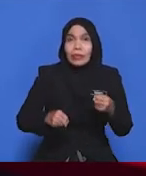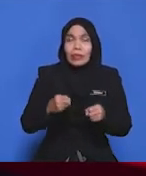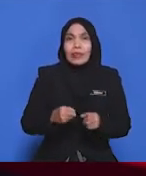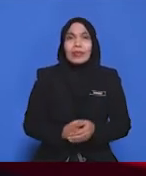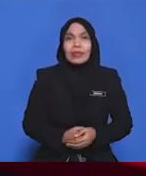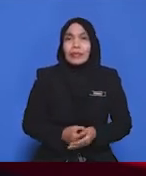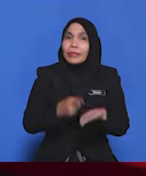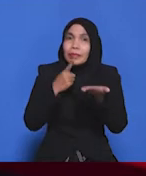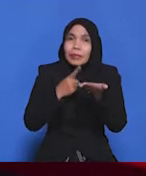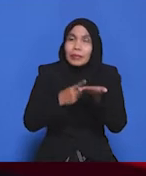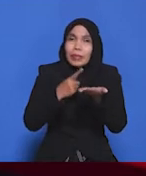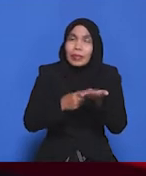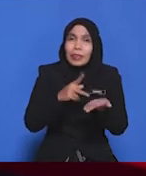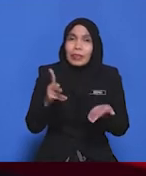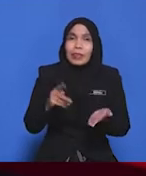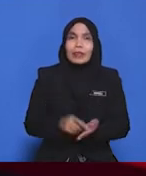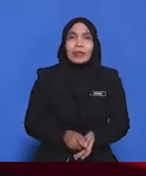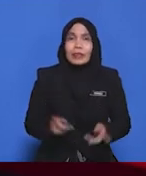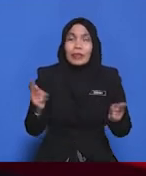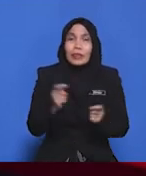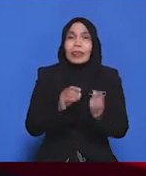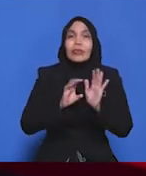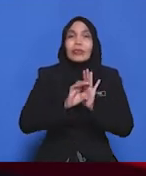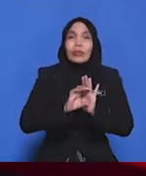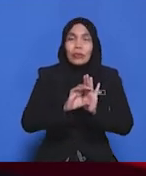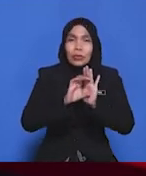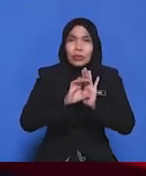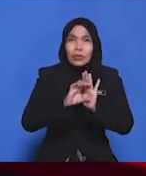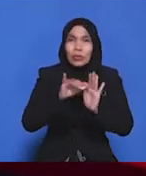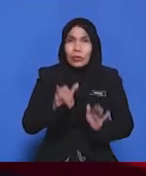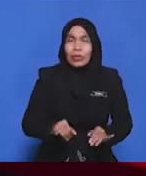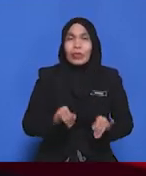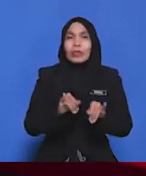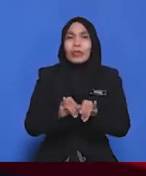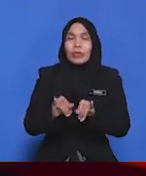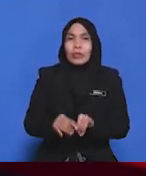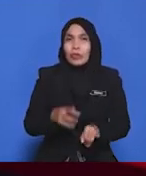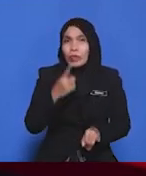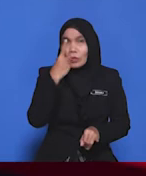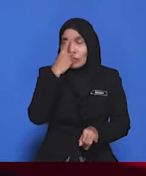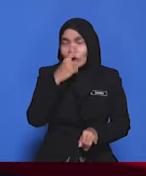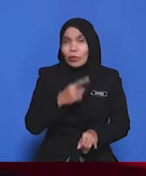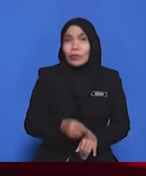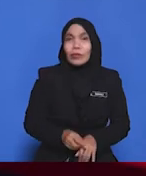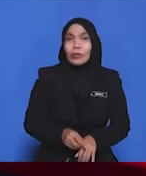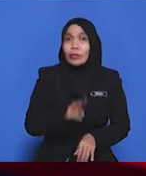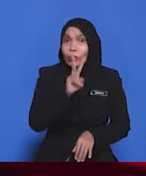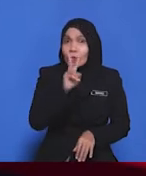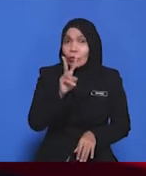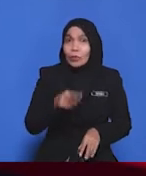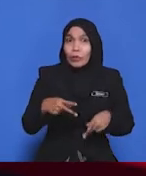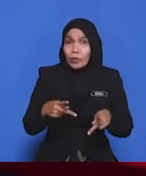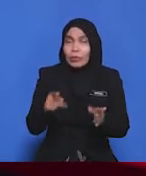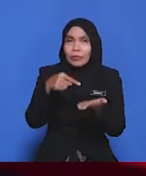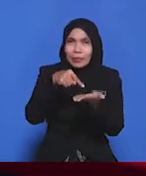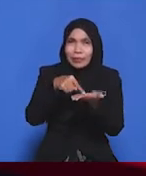kita membincangkan mengenai contoh-contoh yang sesuai untuk kedua-dua proses sosialisasi sukan.